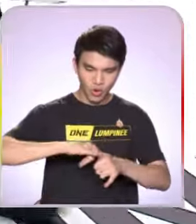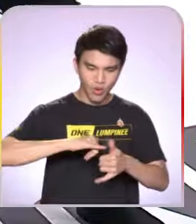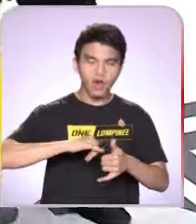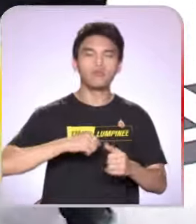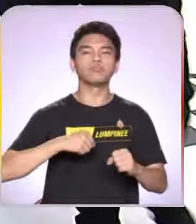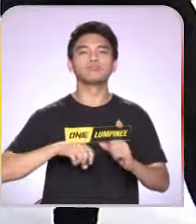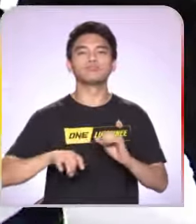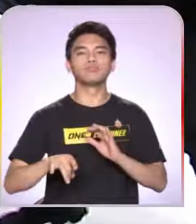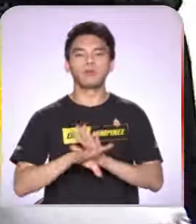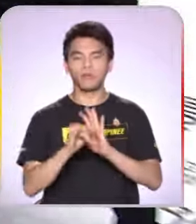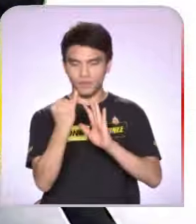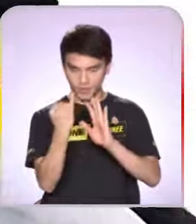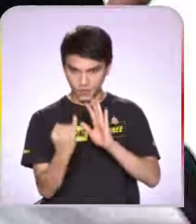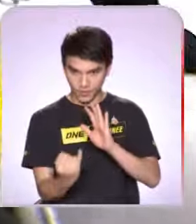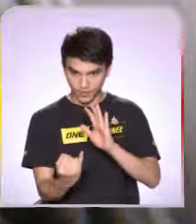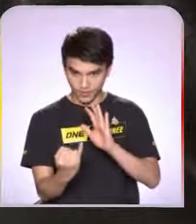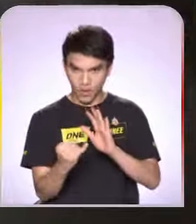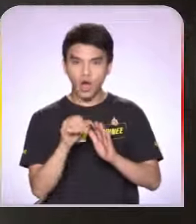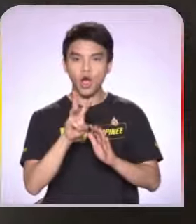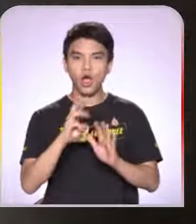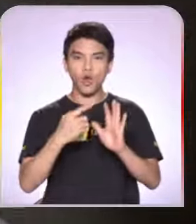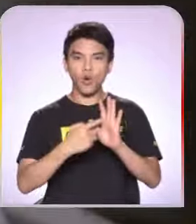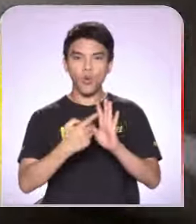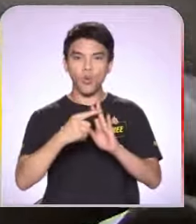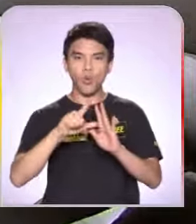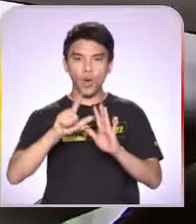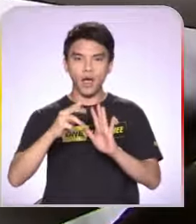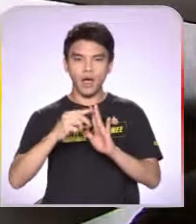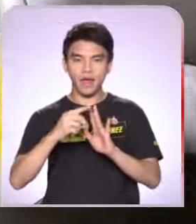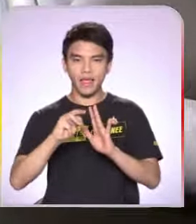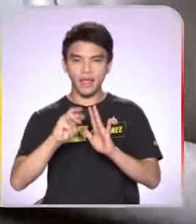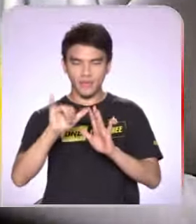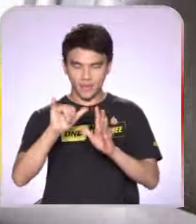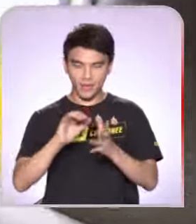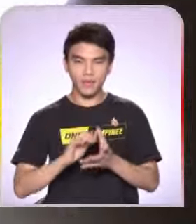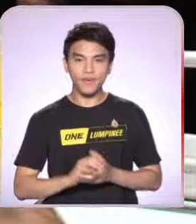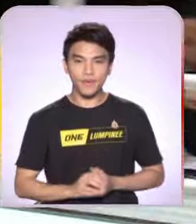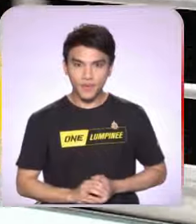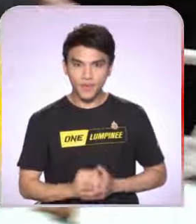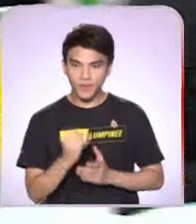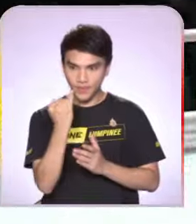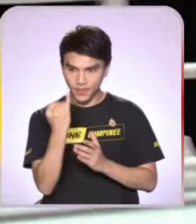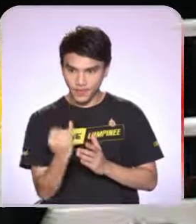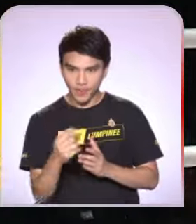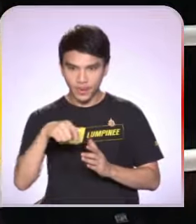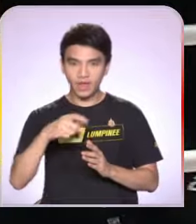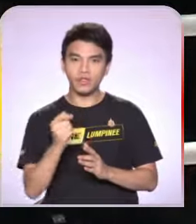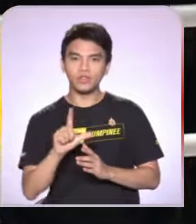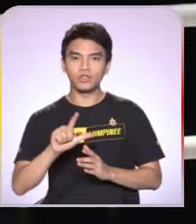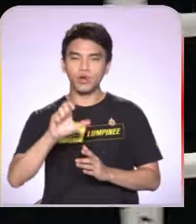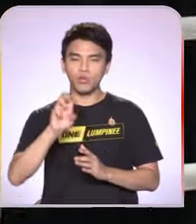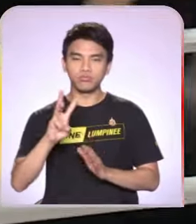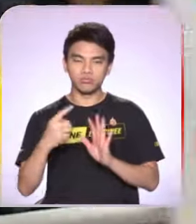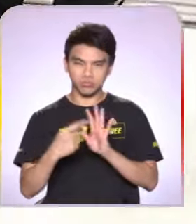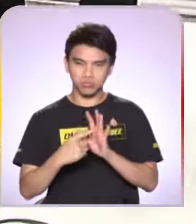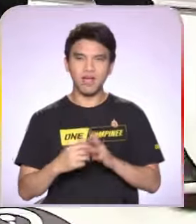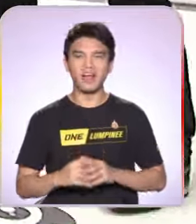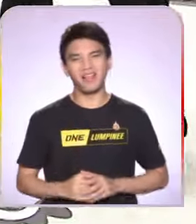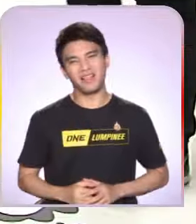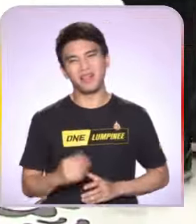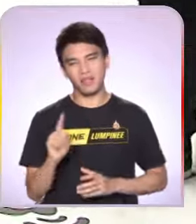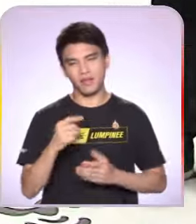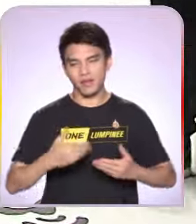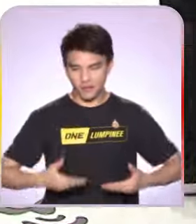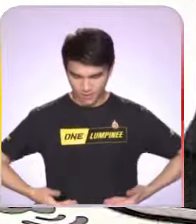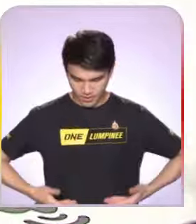ายน่ะนะครับมาแพ้ทางด้านของวาเลเมียคุสมินอ่ะโอเคแพ้ก็คือแพ้นะครับแต่ว่ามาแพ้ซอลินอูนี่ผมมองว่ามันเป็นจังหวะ